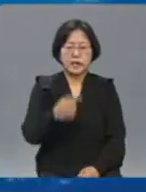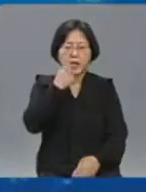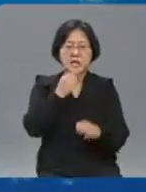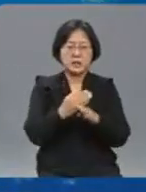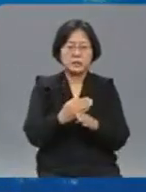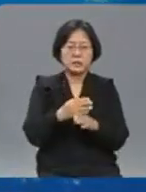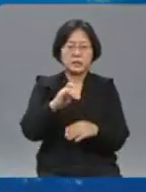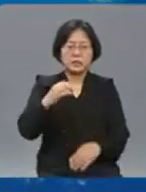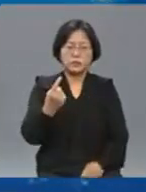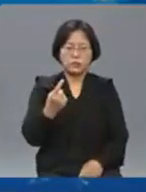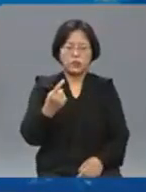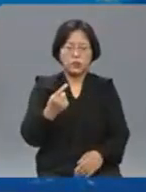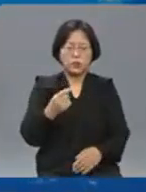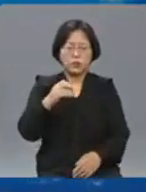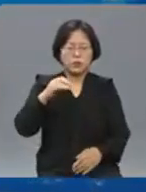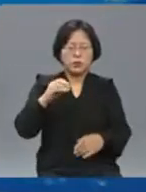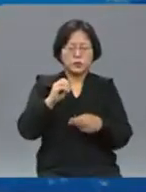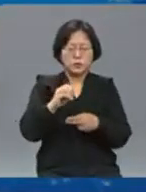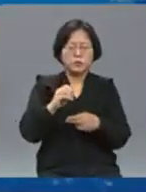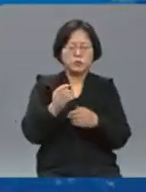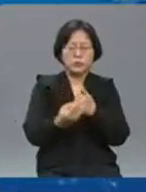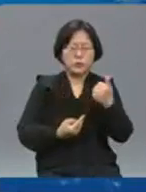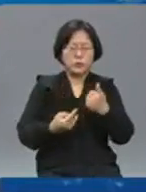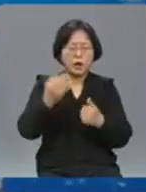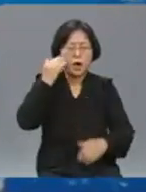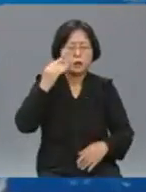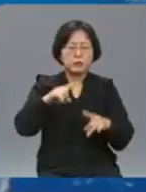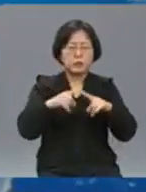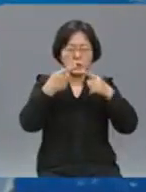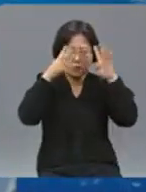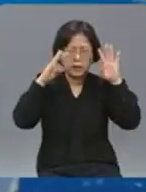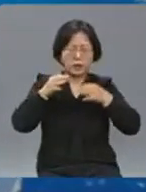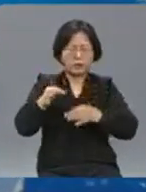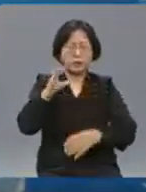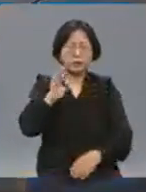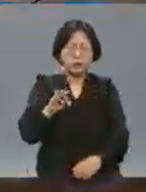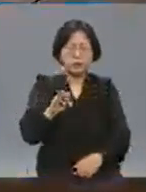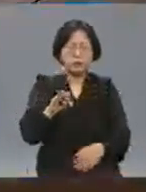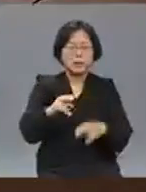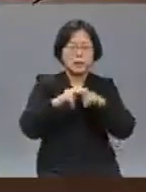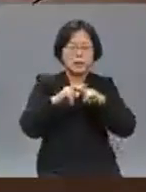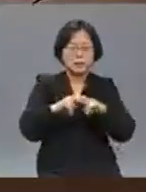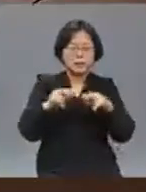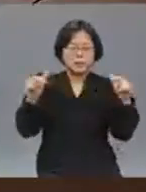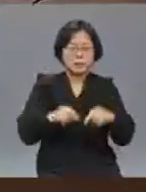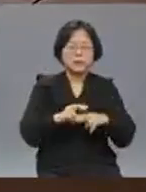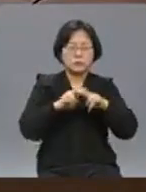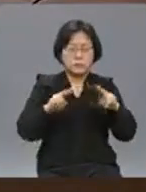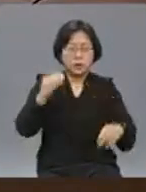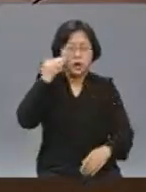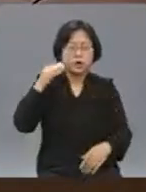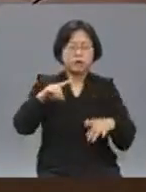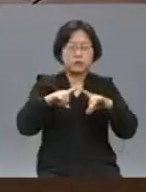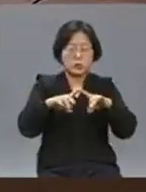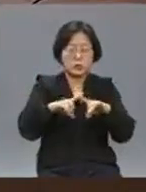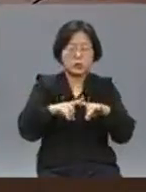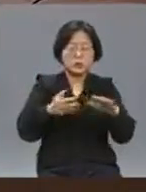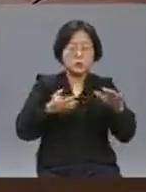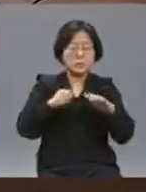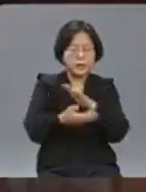민주당 탄소중립위원회 소속 국회의원들이 한국에너지공대 출연금 축소를 철회하라며 한국전력을 항의